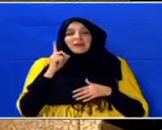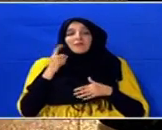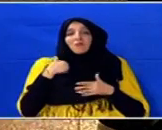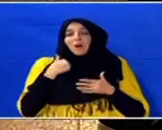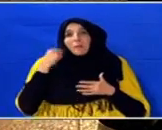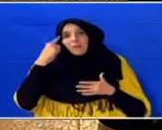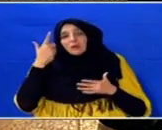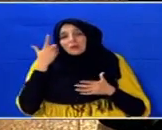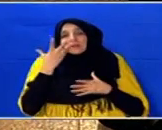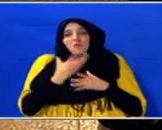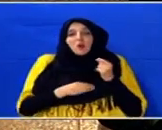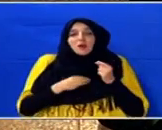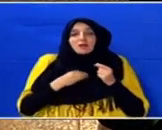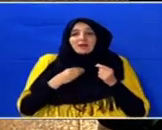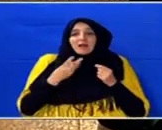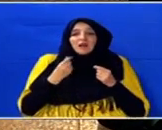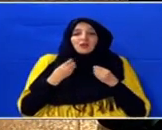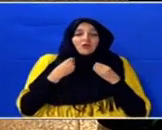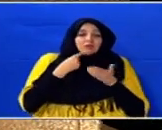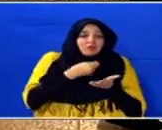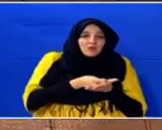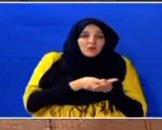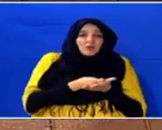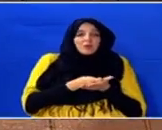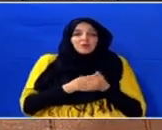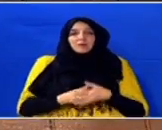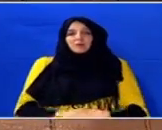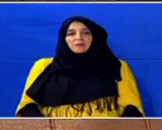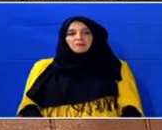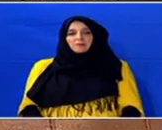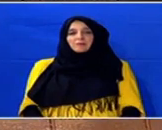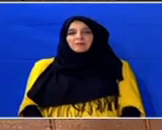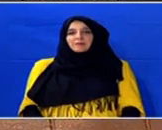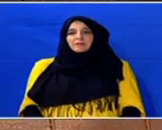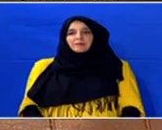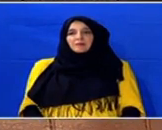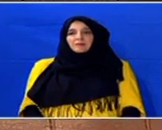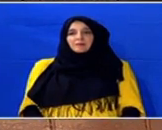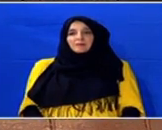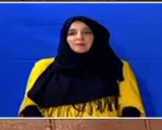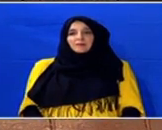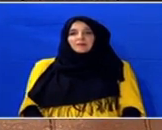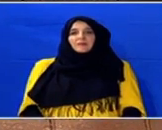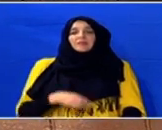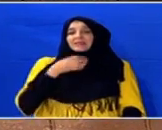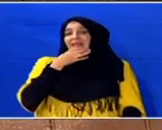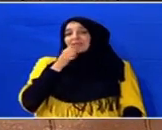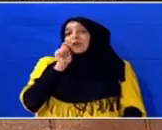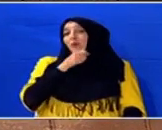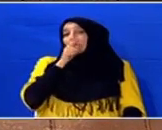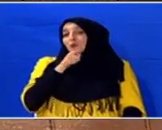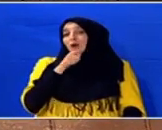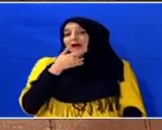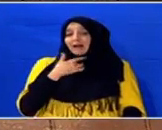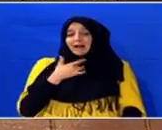يعني علي طعام مساكين؟ نعم. ولن يا جهيدة الأصل أنك لا تصومي ما